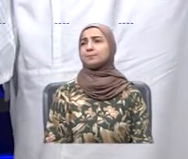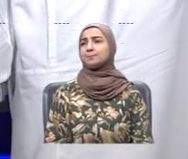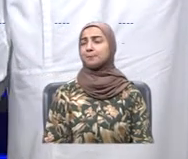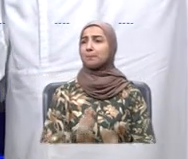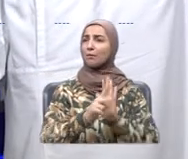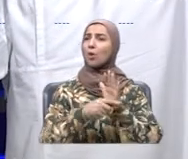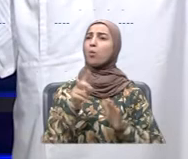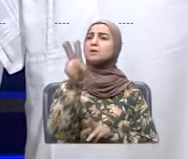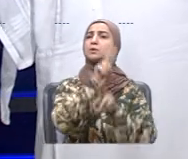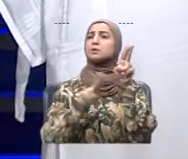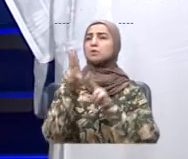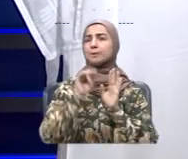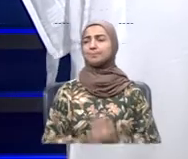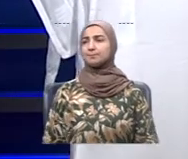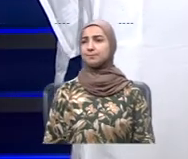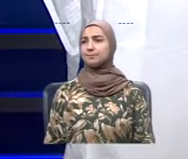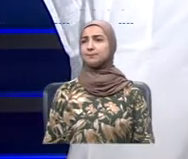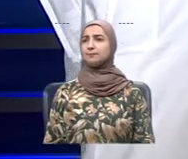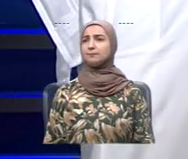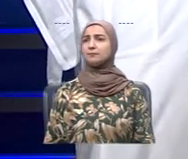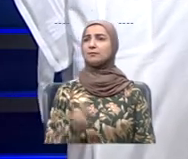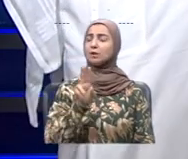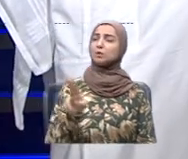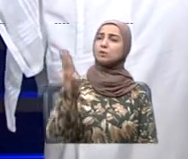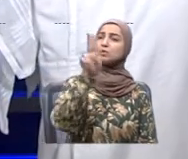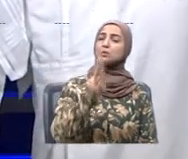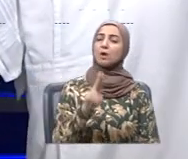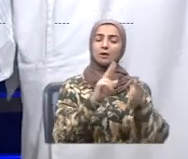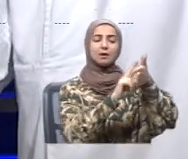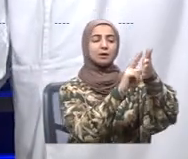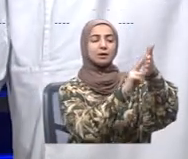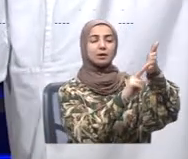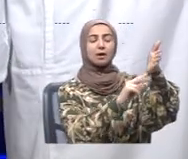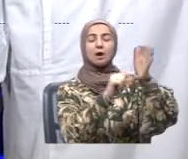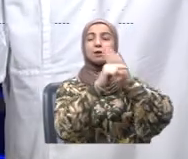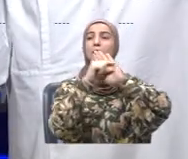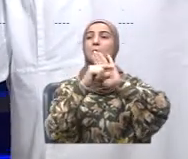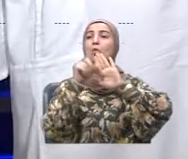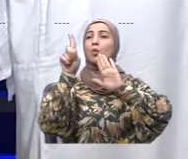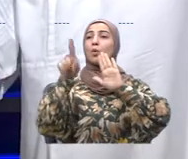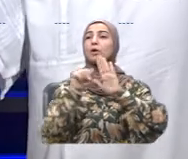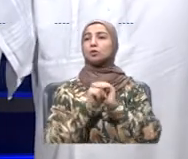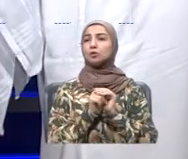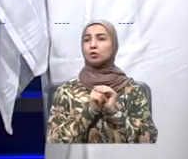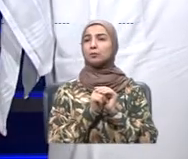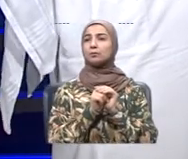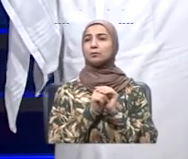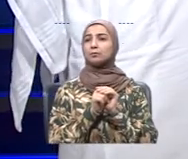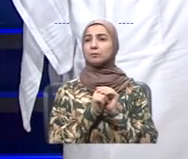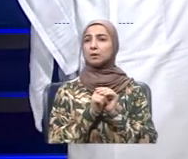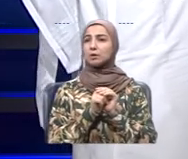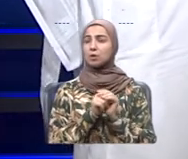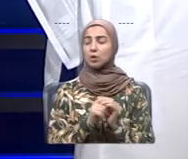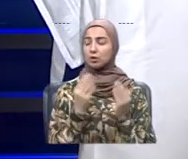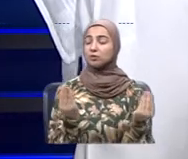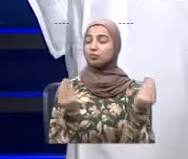بهذا السؤال. عزيزي الطالب، اقرأ النص بداية ثم قدمه بوضعه ضمن المحور الذي